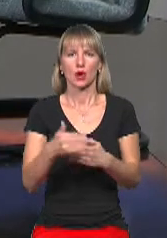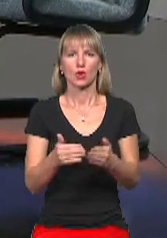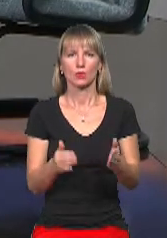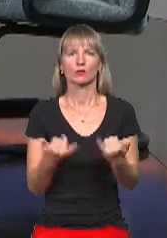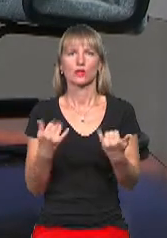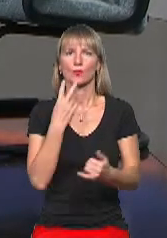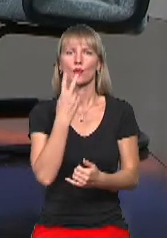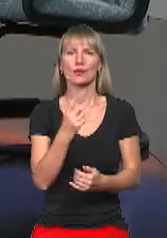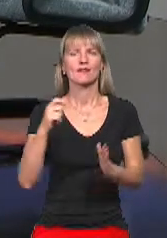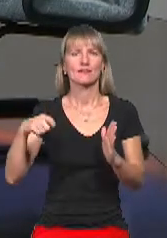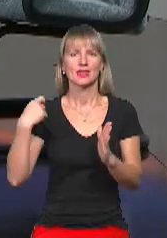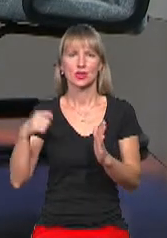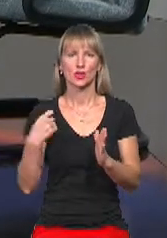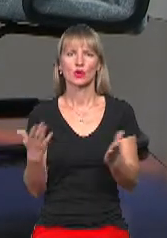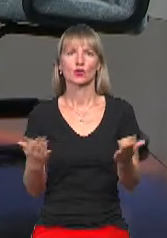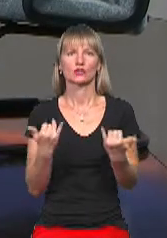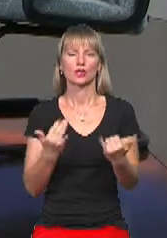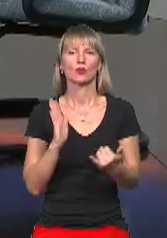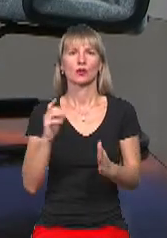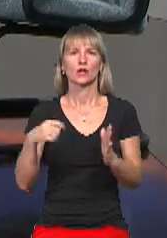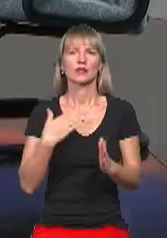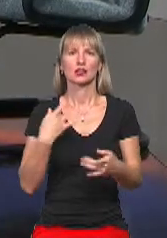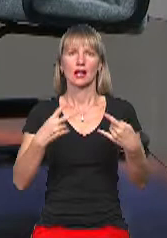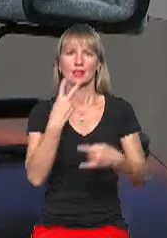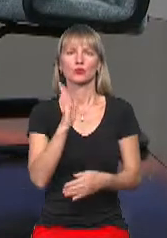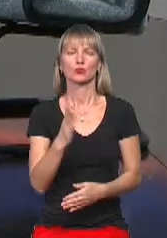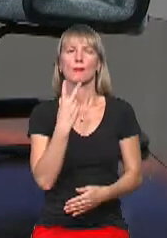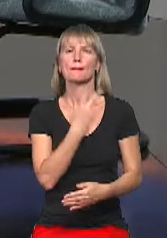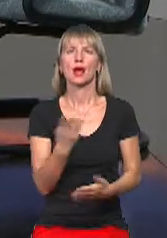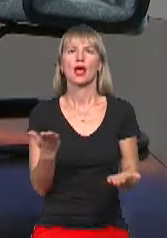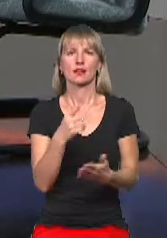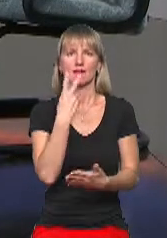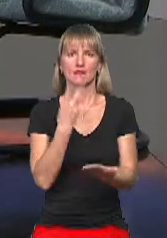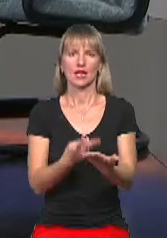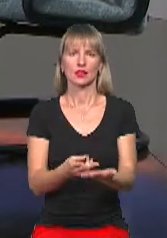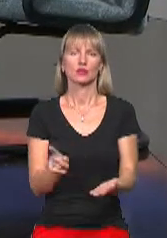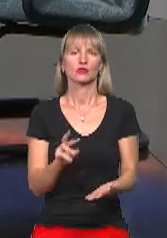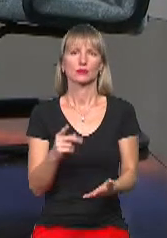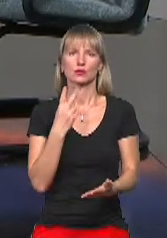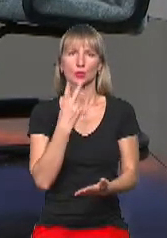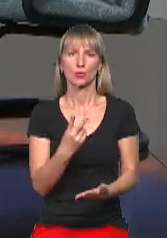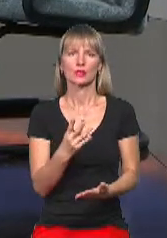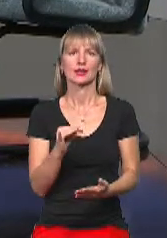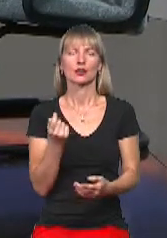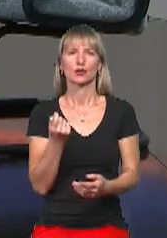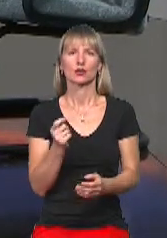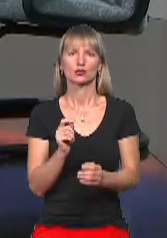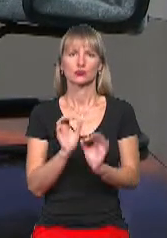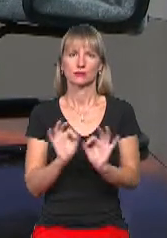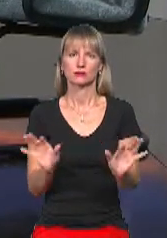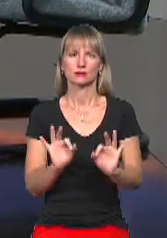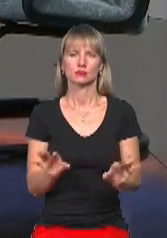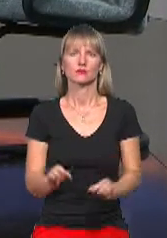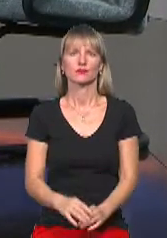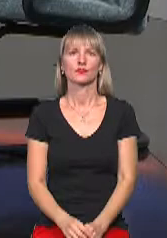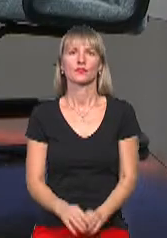Зараз подивимося відео, зараз якраз на екрані, і наші глядачі теж будуть бачити, як вона виглядає, ну, щоб крупно її побачити, і трошки прокоментувати треба